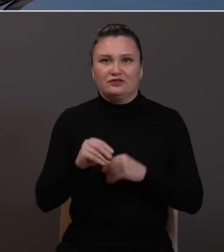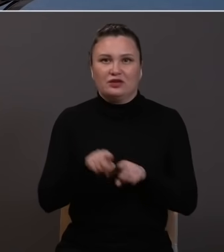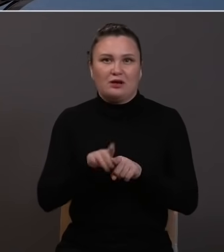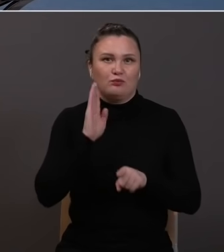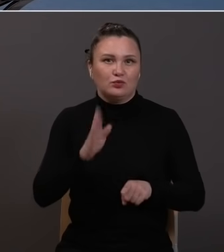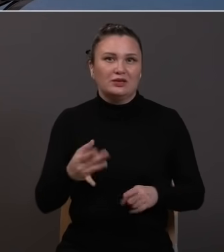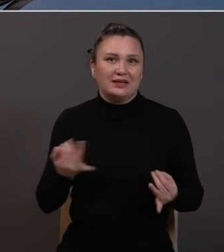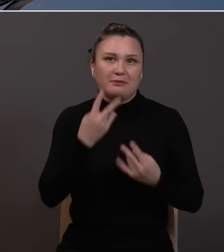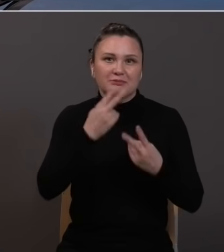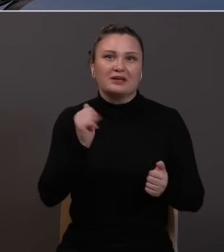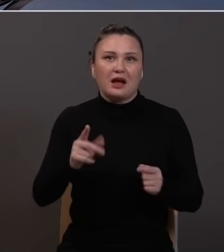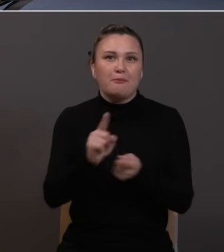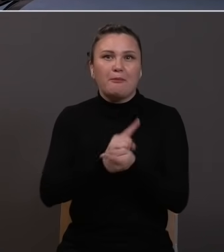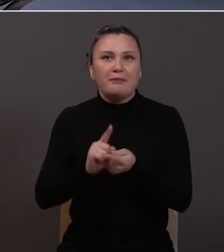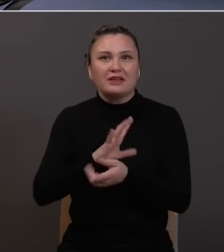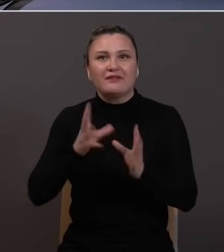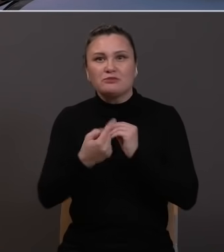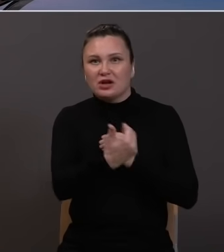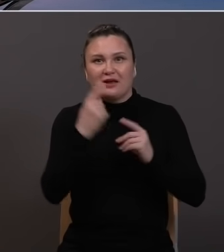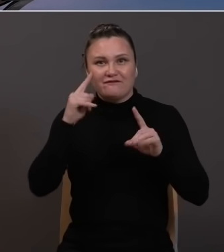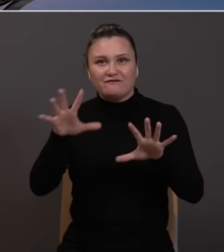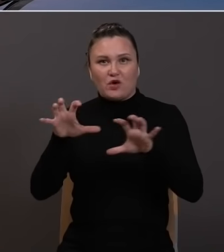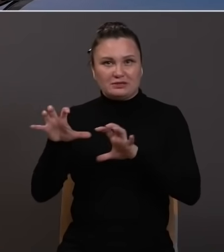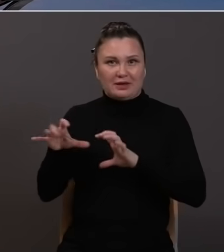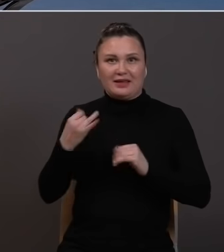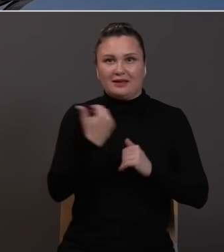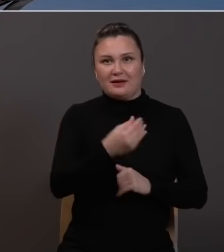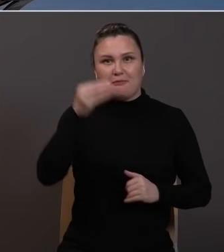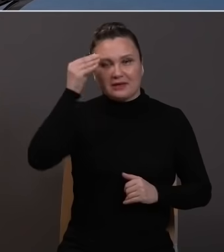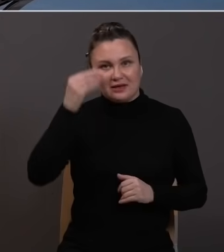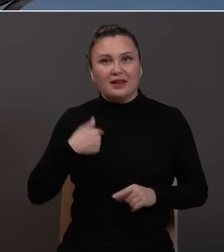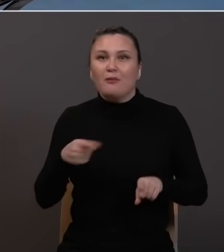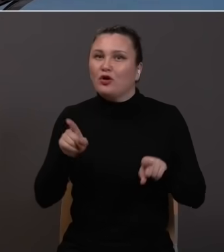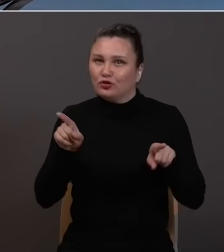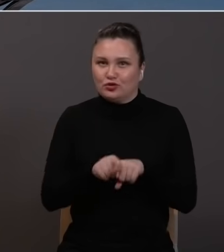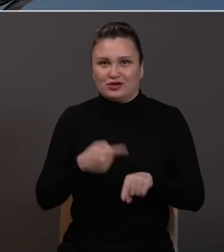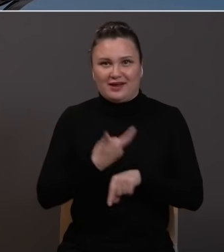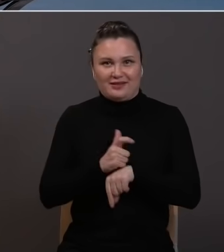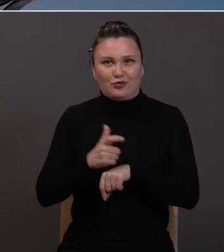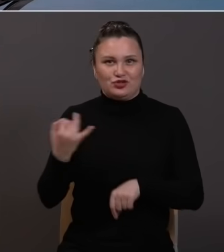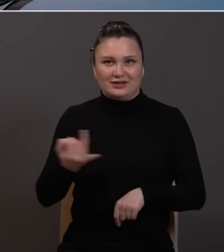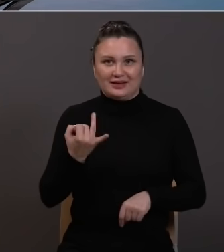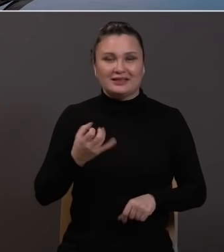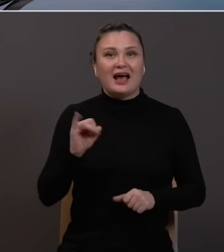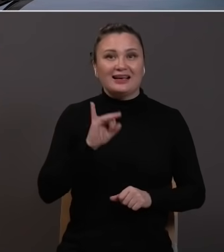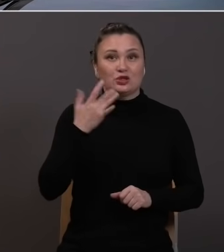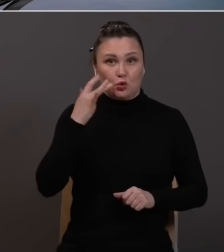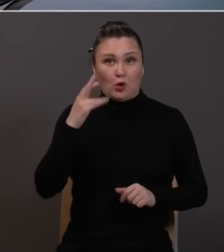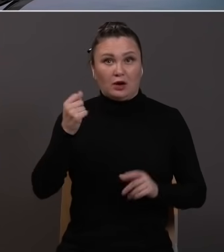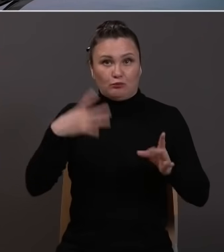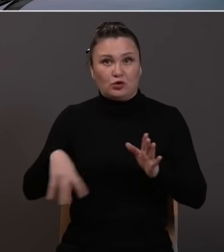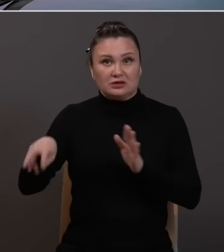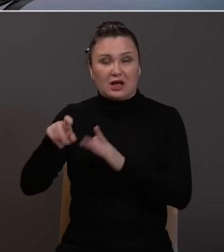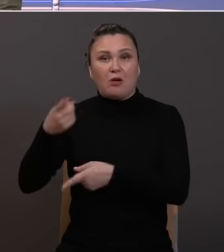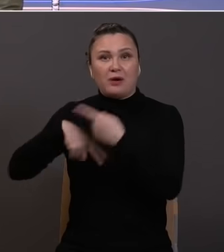Интересно посмотреть, как поменяется вообще их восприятие и их мнение. Нам тоже это очень интересно. А из Нью-Йорка вы просто садитесь на